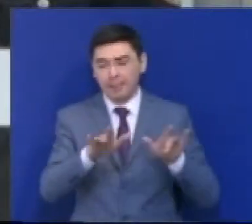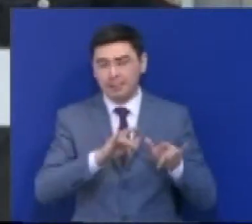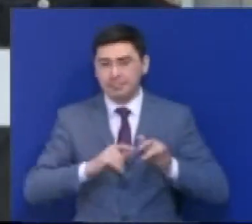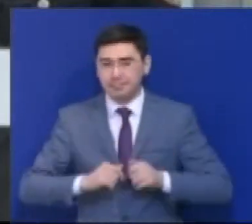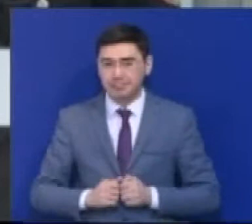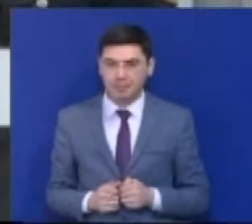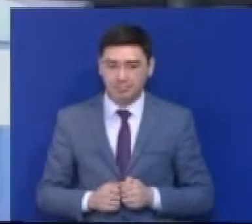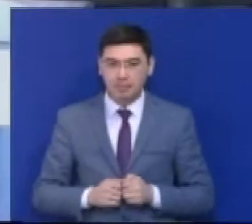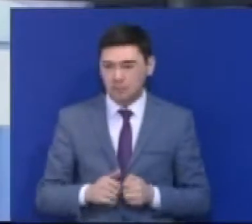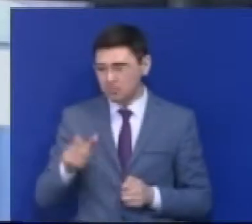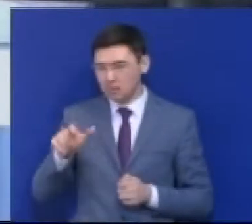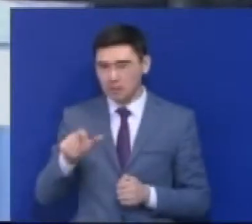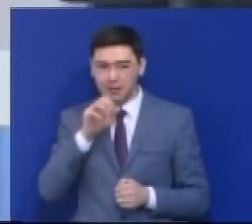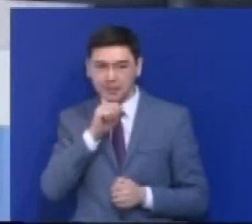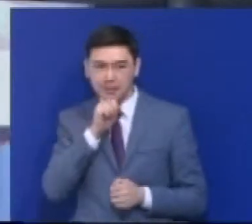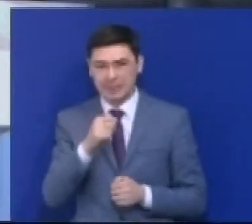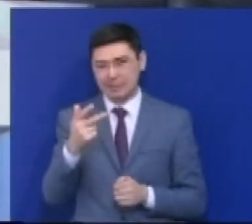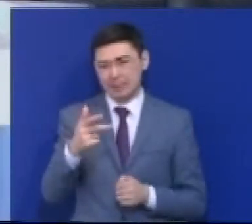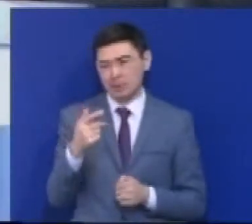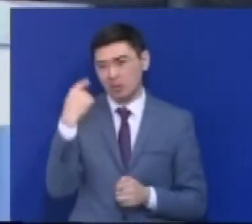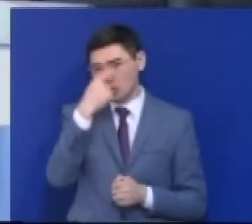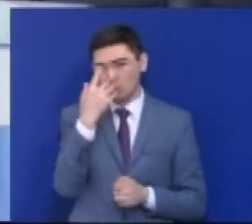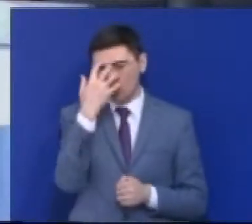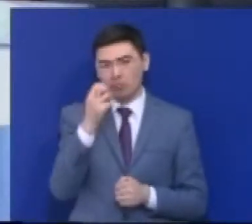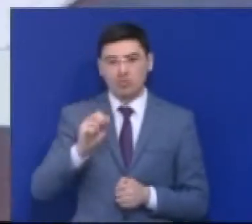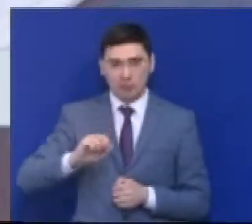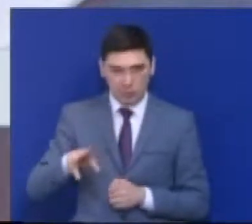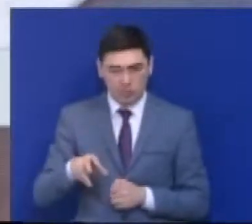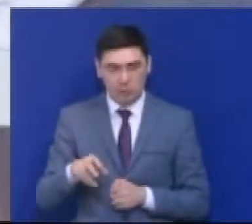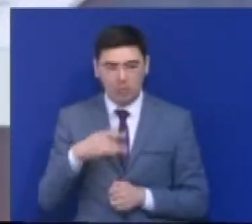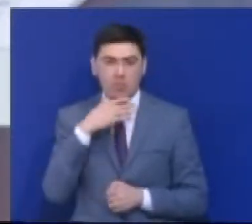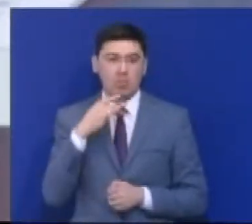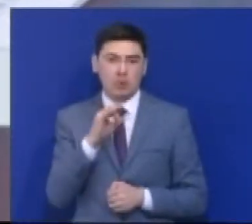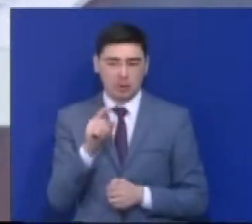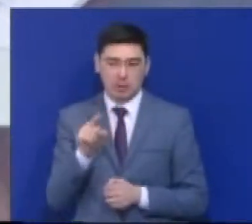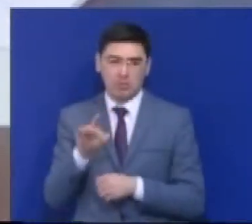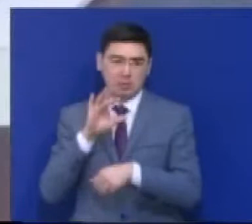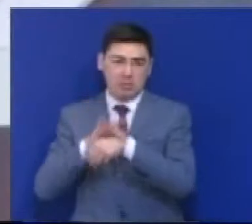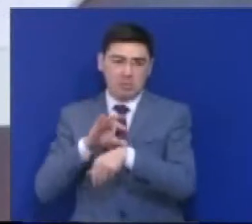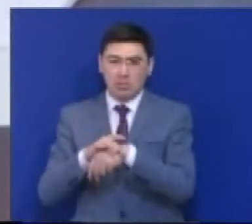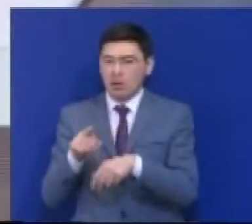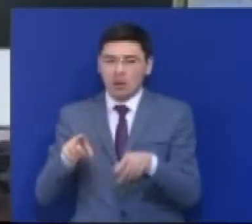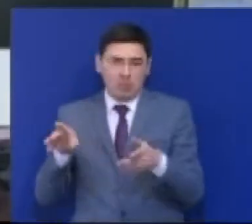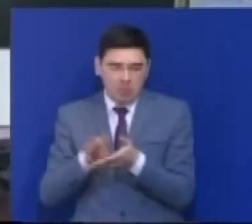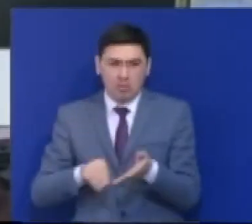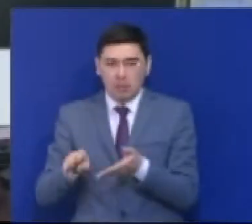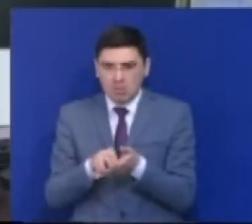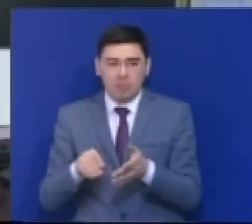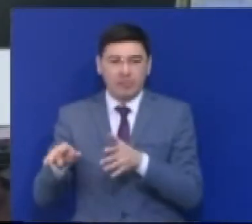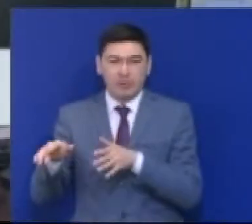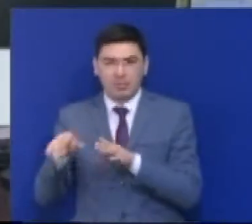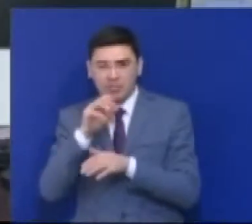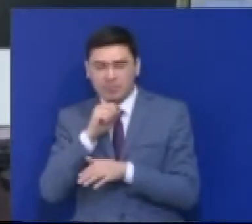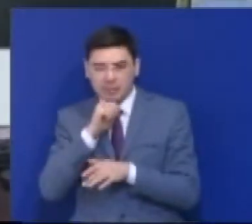тұр. Онда 30-дан астам адамның фото суреті бар. Олар бірнеше рет ұсталса да, кәсібіне қайта айналып соғады. Көп